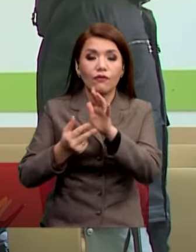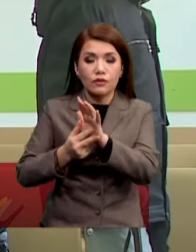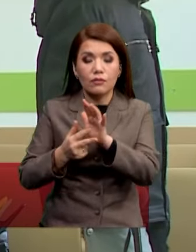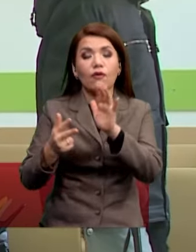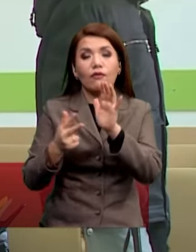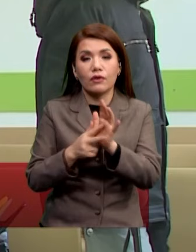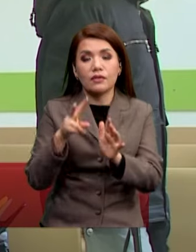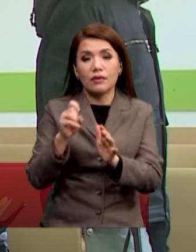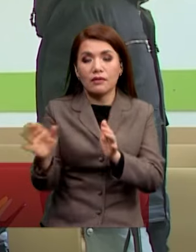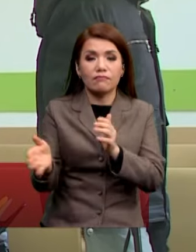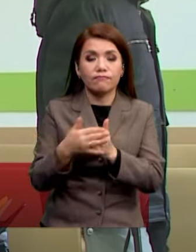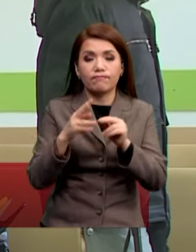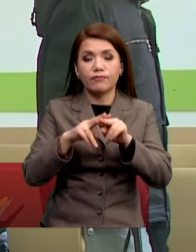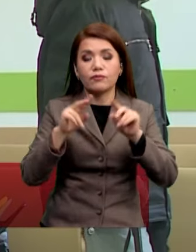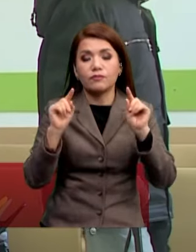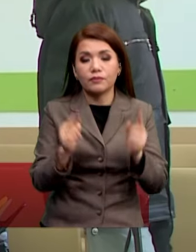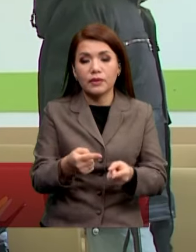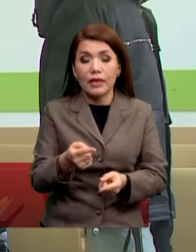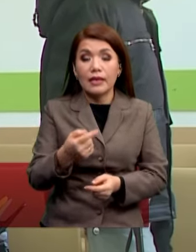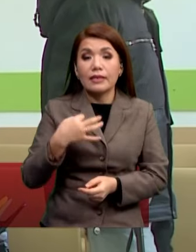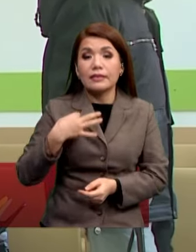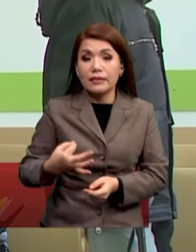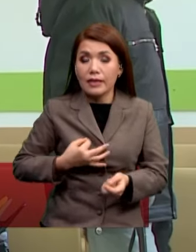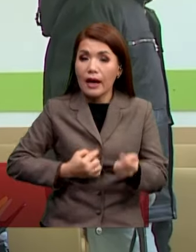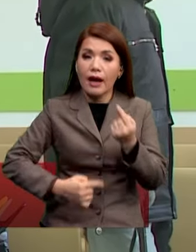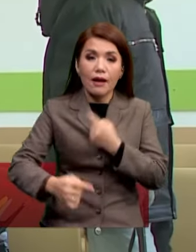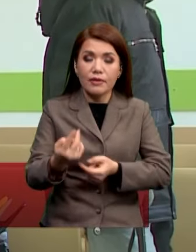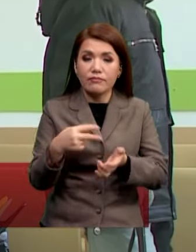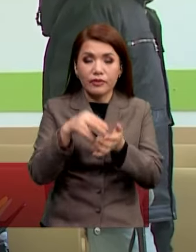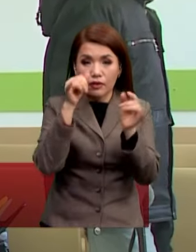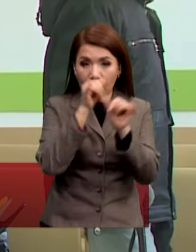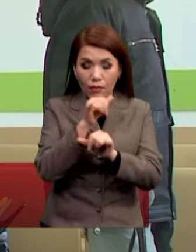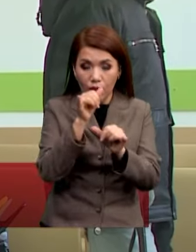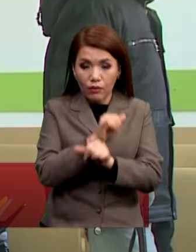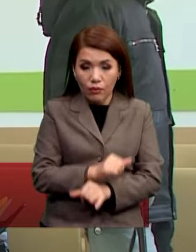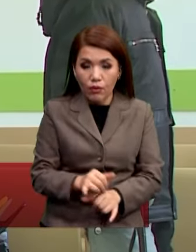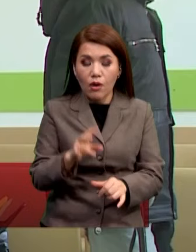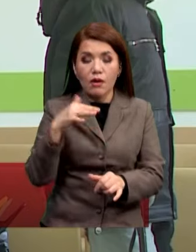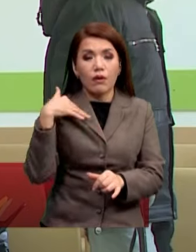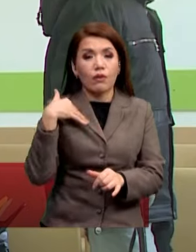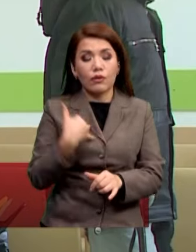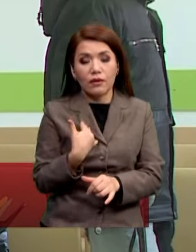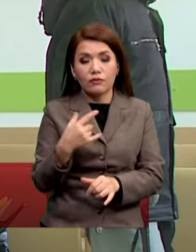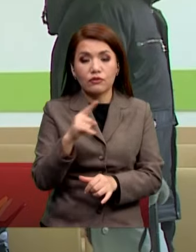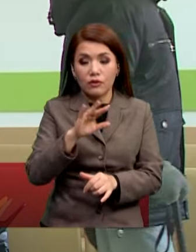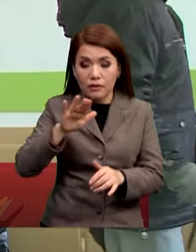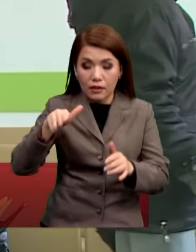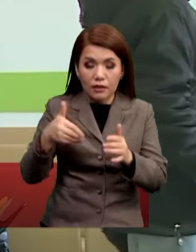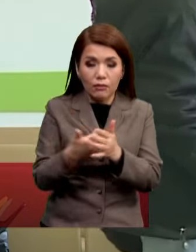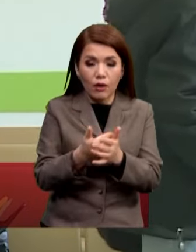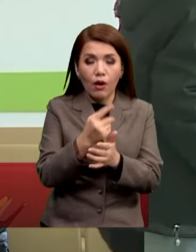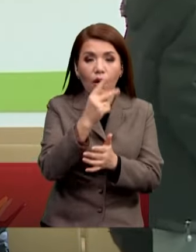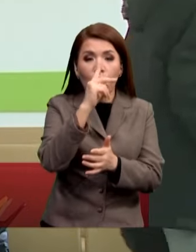8 лет. Я сына уже не верну. И я очень была удивлена, что за это время, год